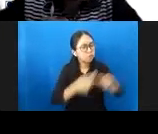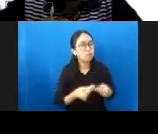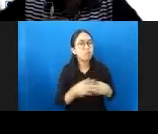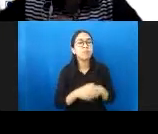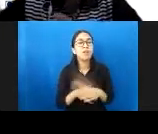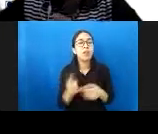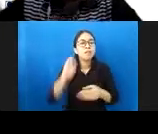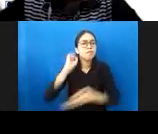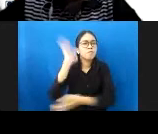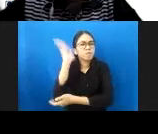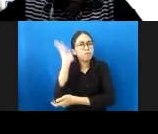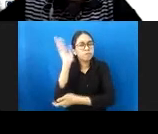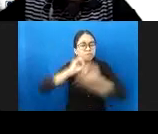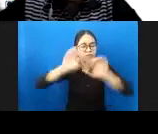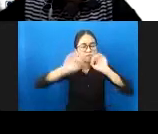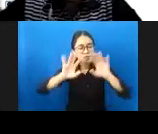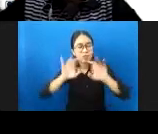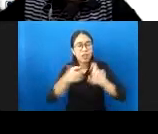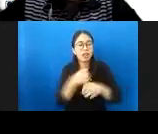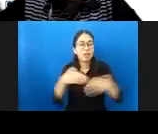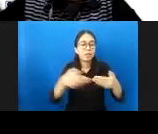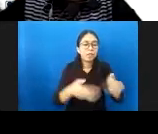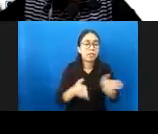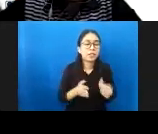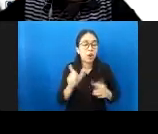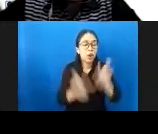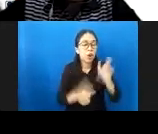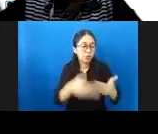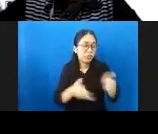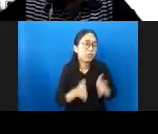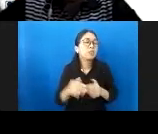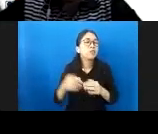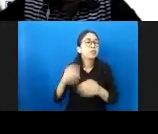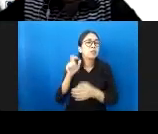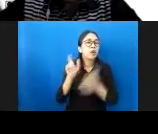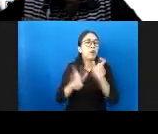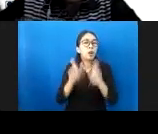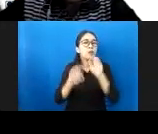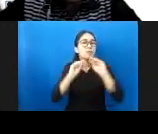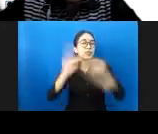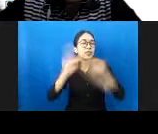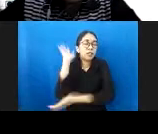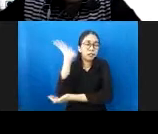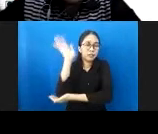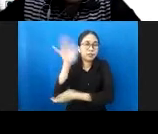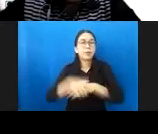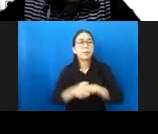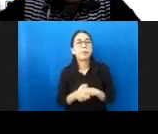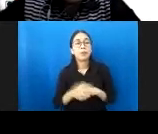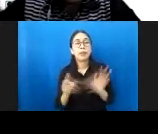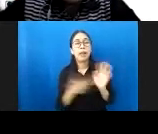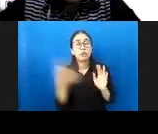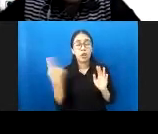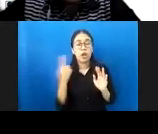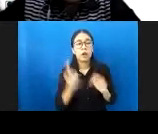fasilitator nasional kami pun diberikan kesempatan untuk melaksanakan praktik klinis. Pada saat itu dilaksanakan